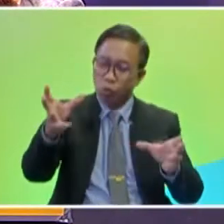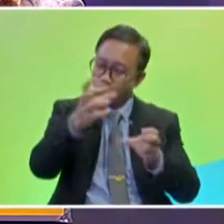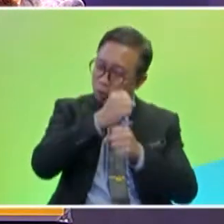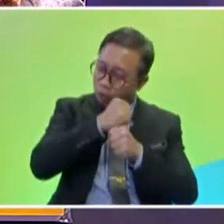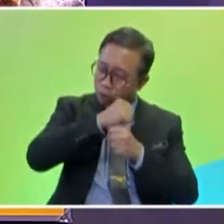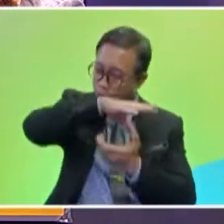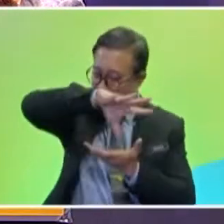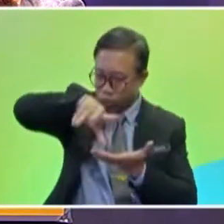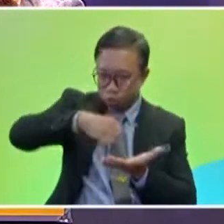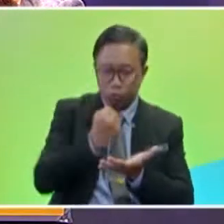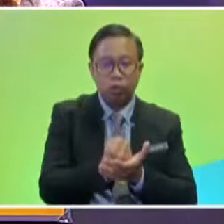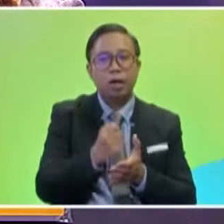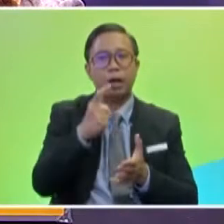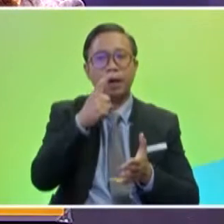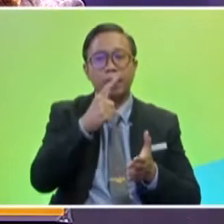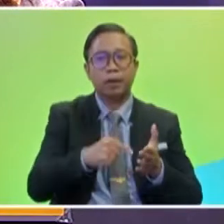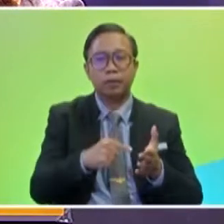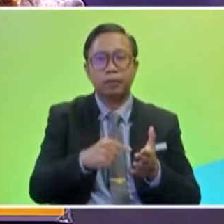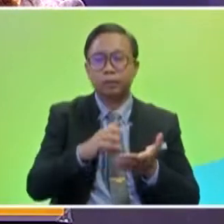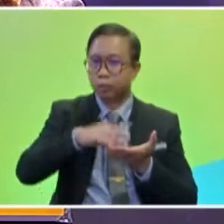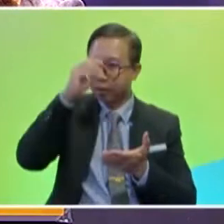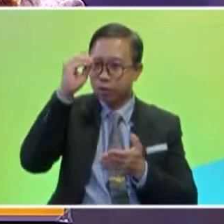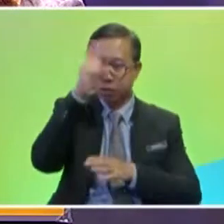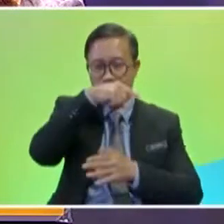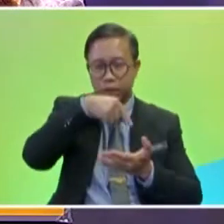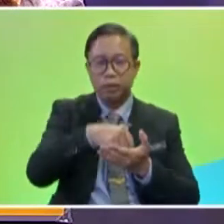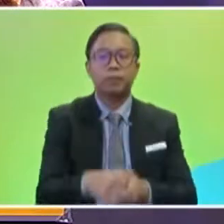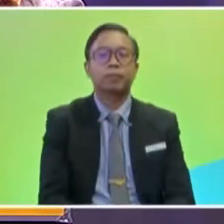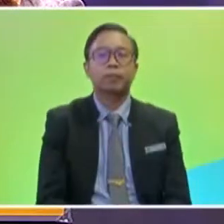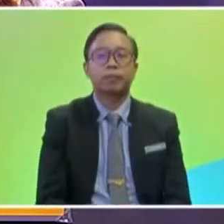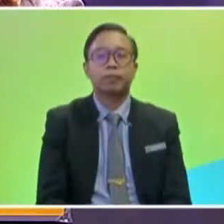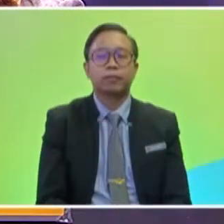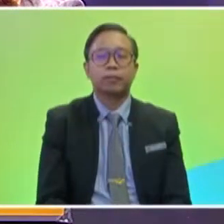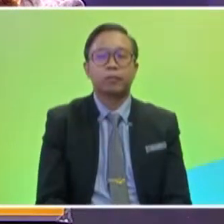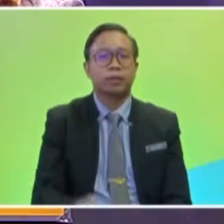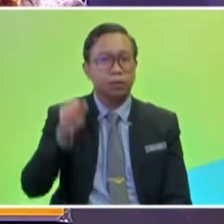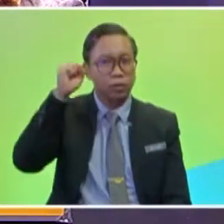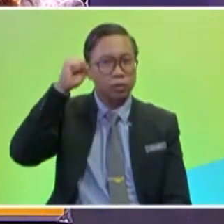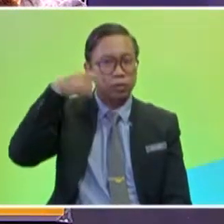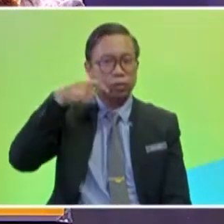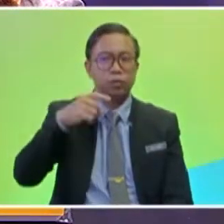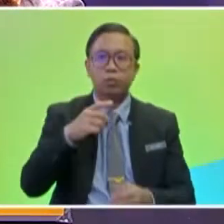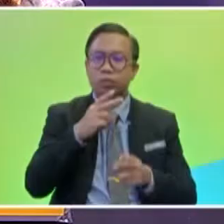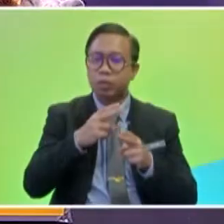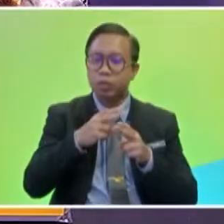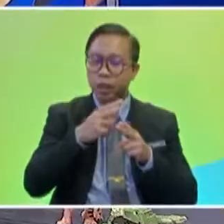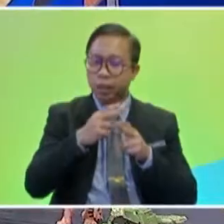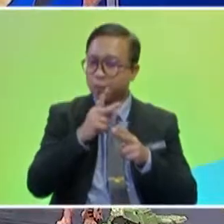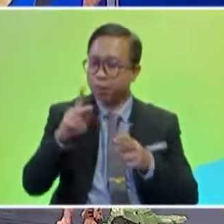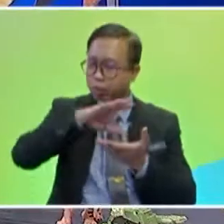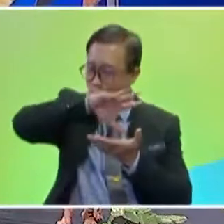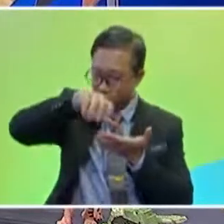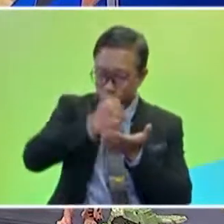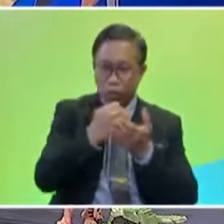semua Apa itu pembelajaran yang kita ndak belajar pada hari ini aku jika bogia menampilkan semua hewan yang